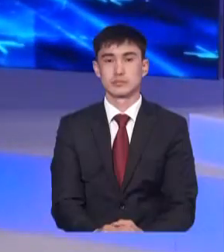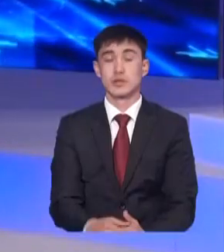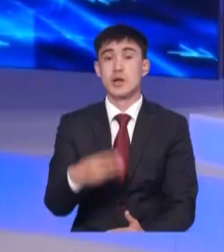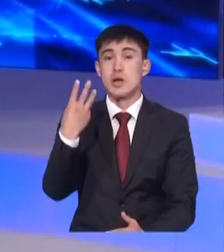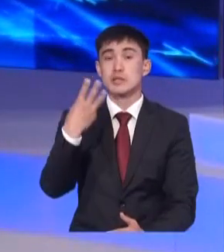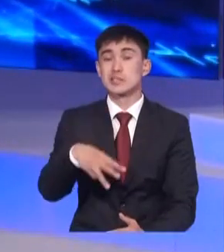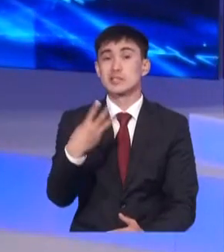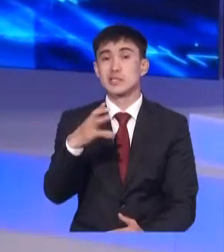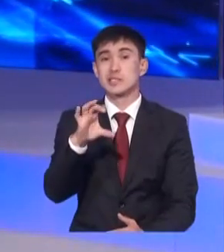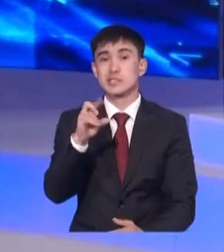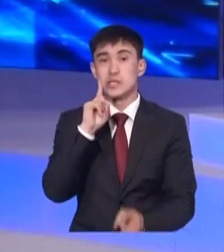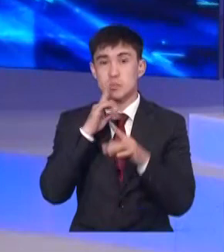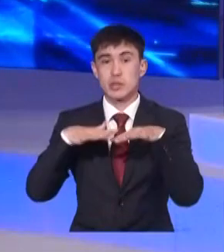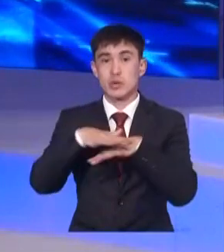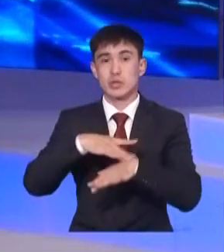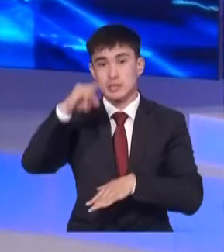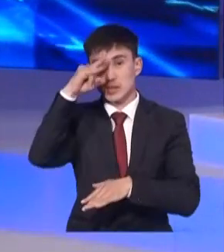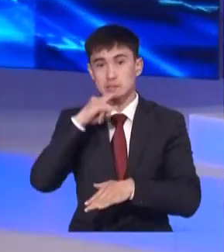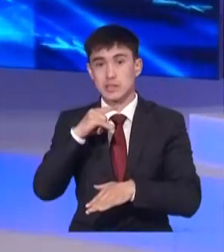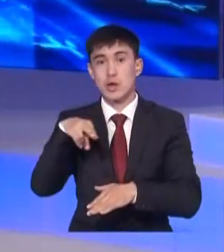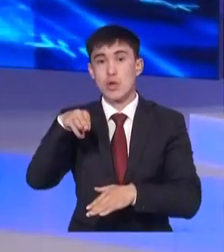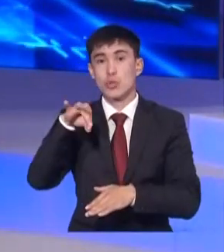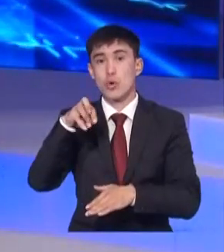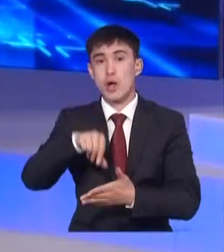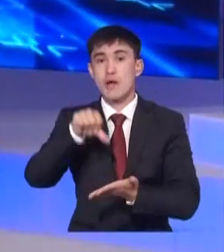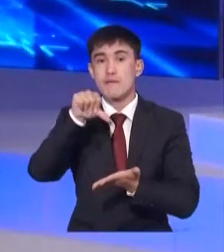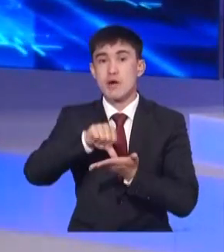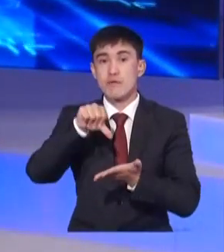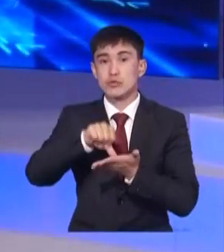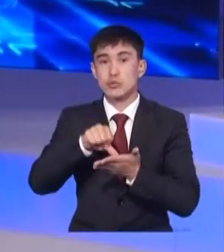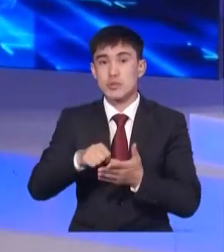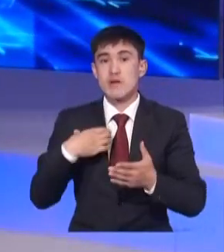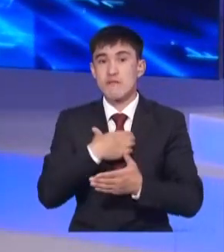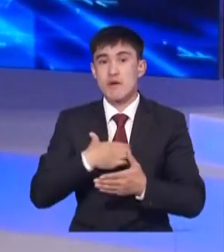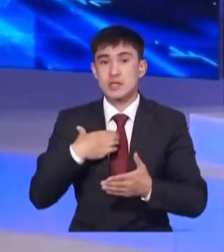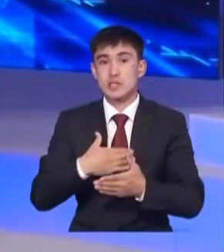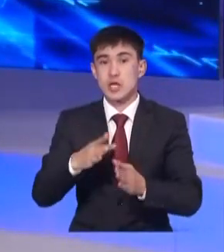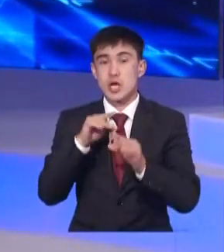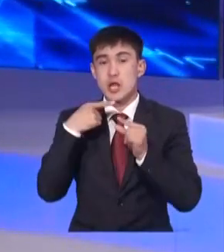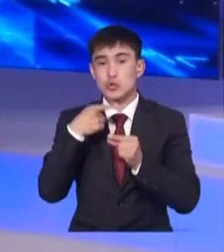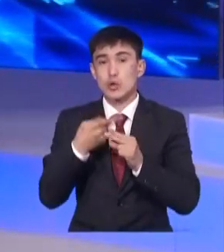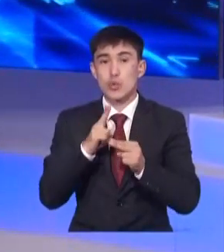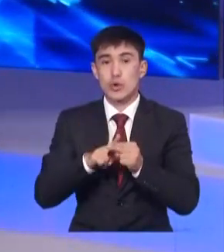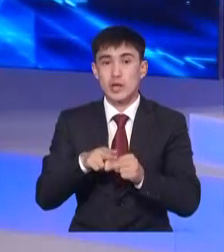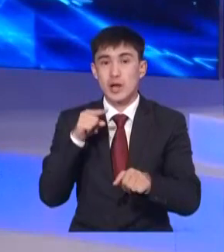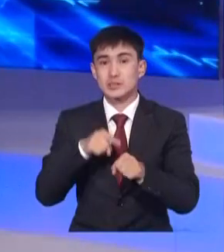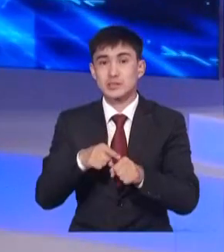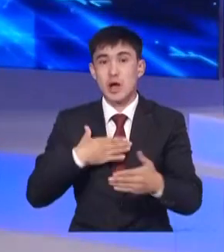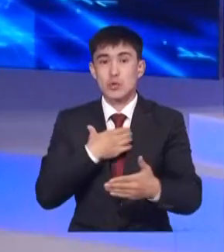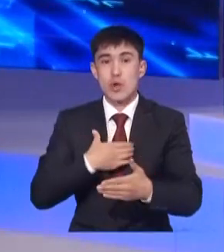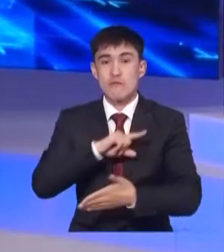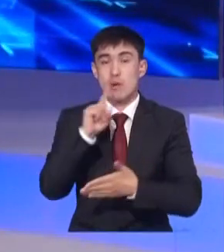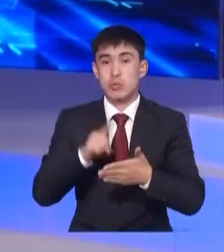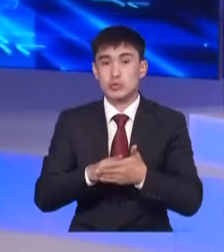На 33-й сессии Ассамблеи народа Казахстана Касым-Жомарт Токаев выступил с важной речью, которая касалась